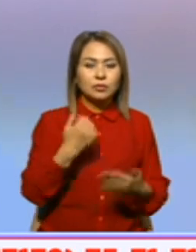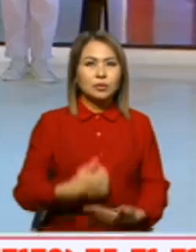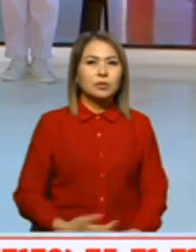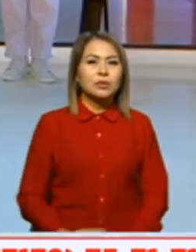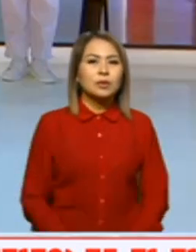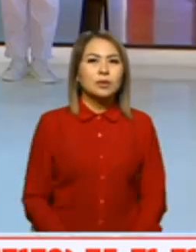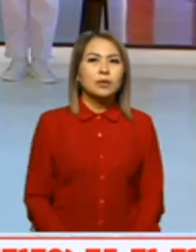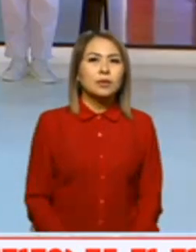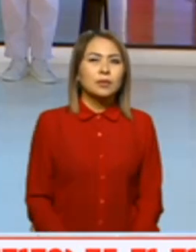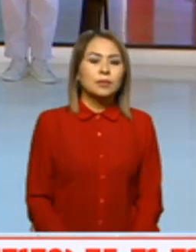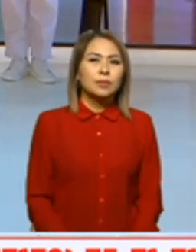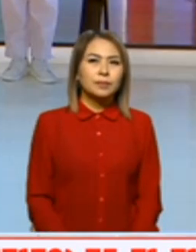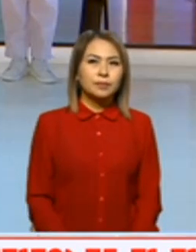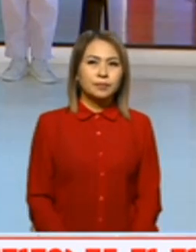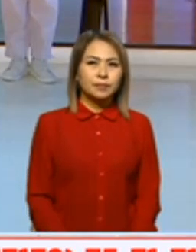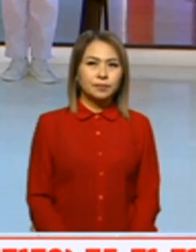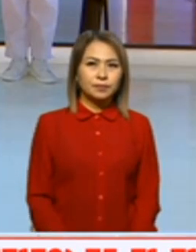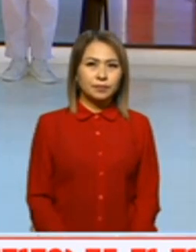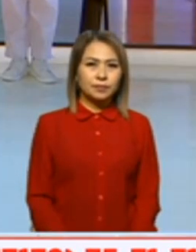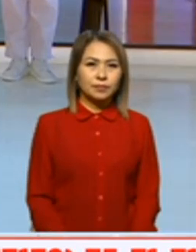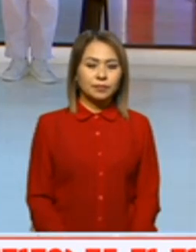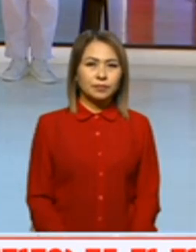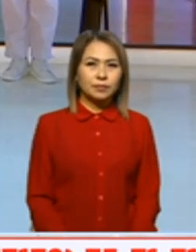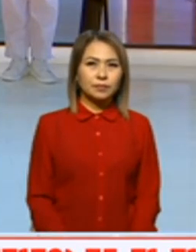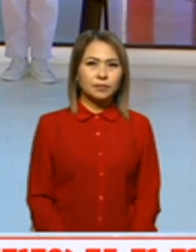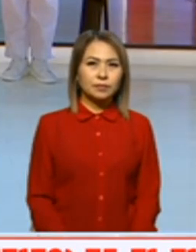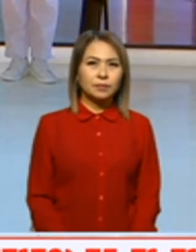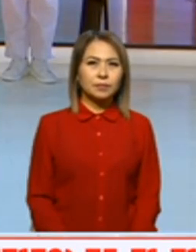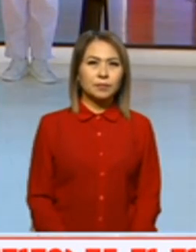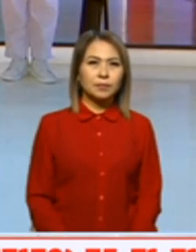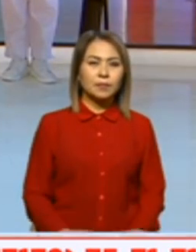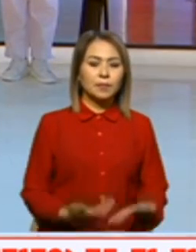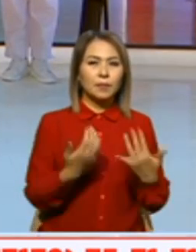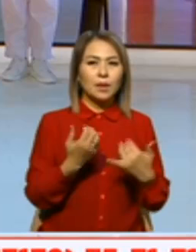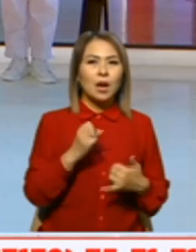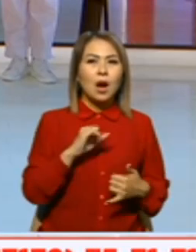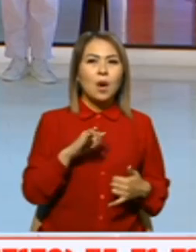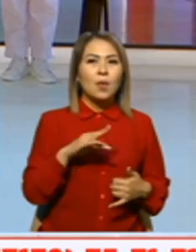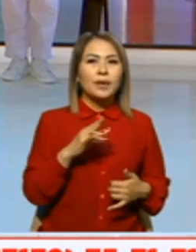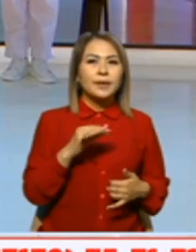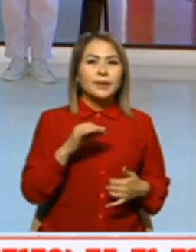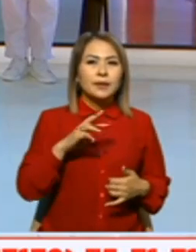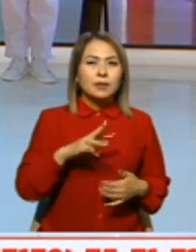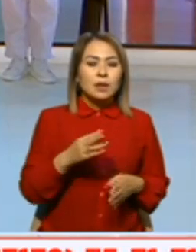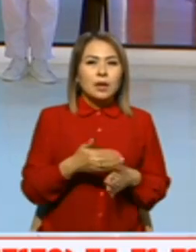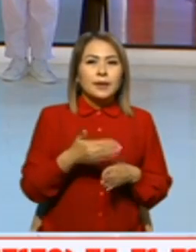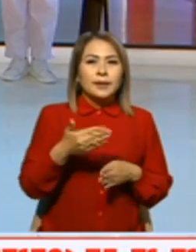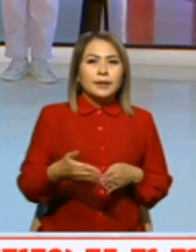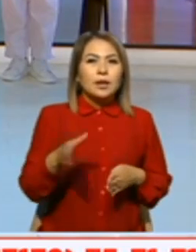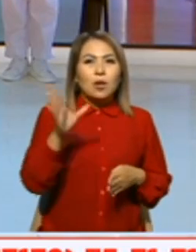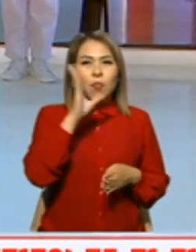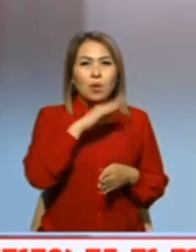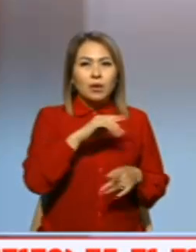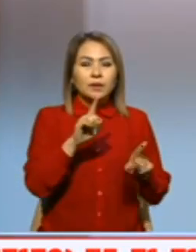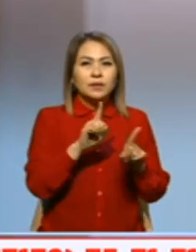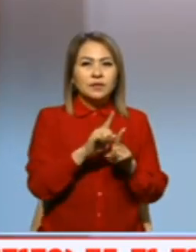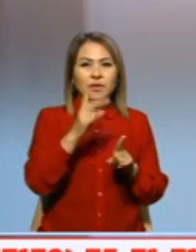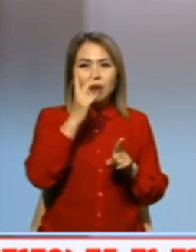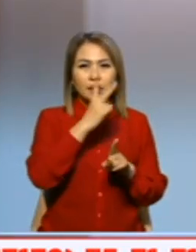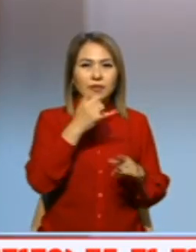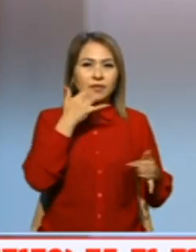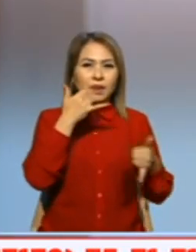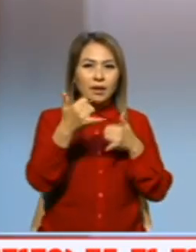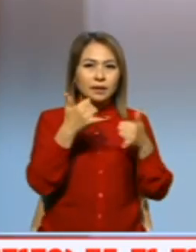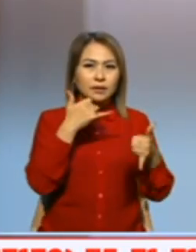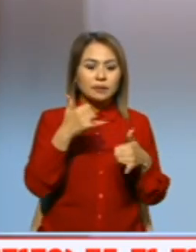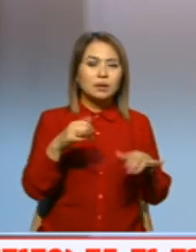Түсінікті. Жандос, байланыста болыңыз. Біз жаңа аутизмнің белгілері кейін шығуы мүмкін дегеннен кейін де көрермендер хабарласып